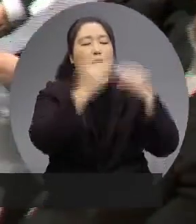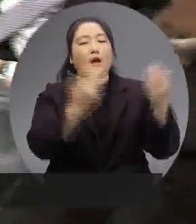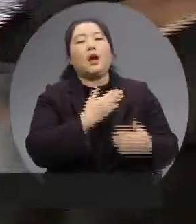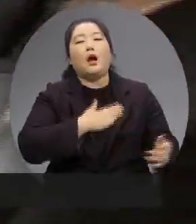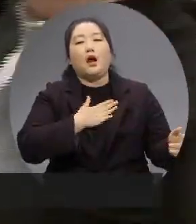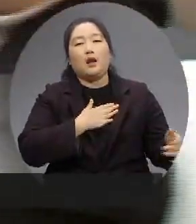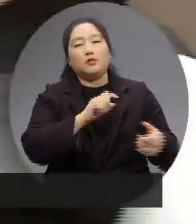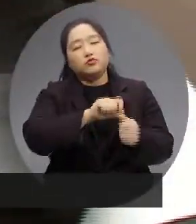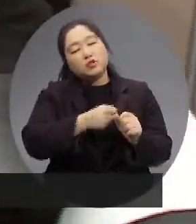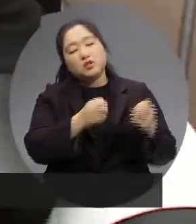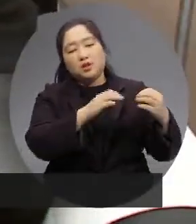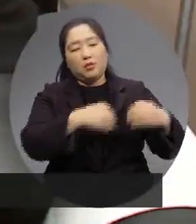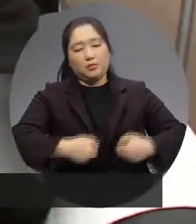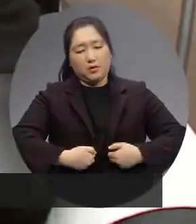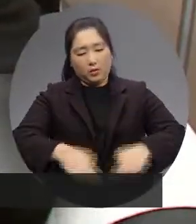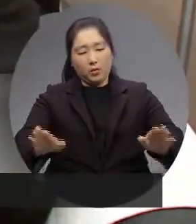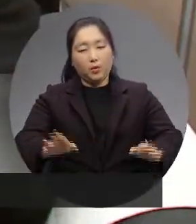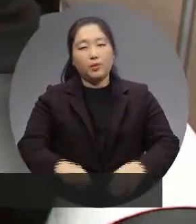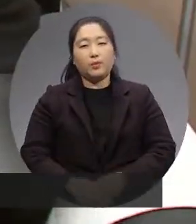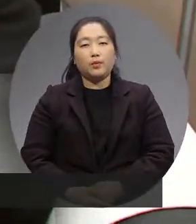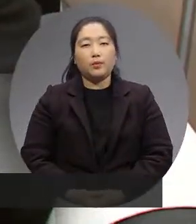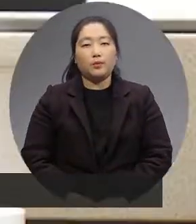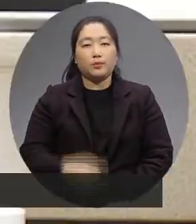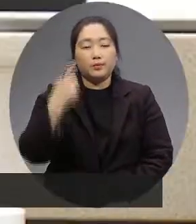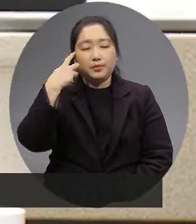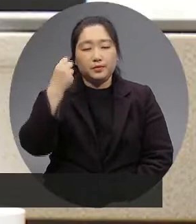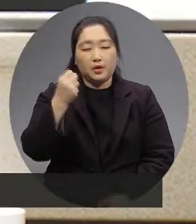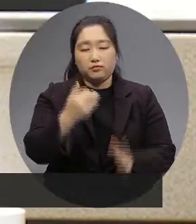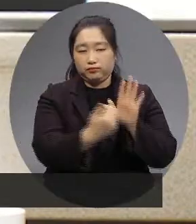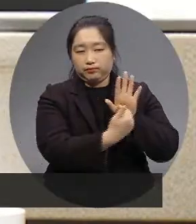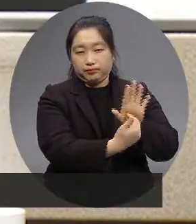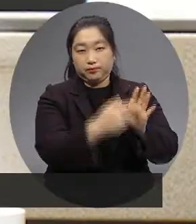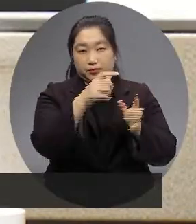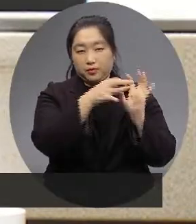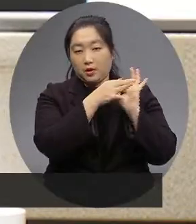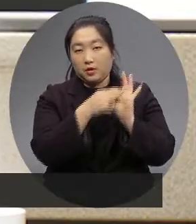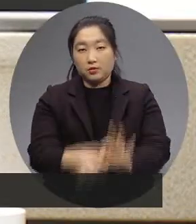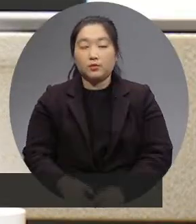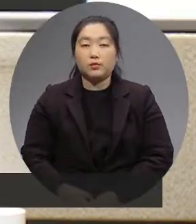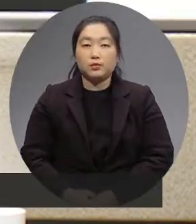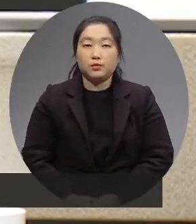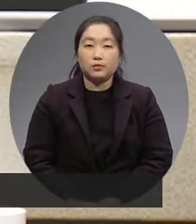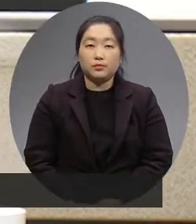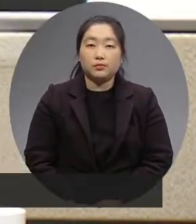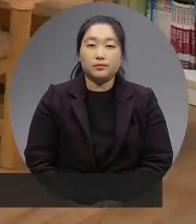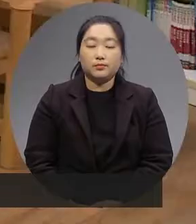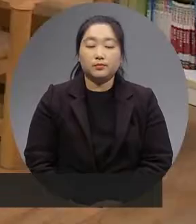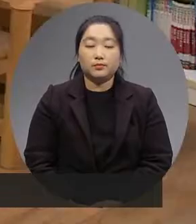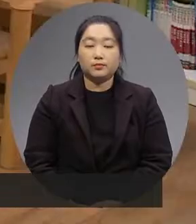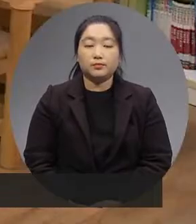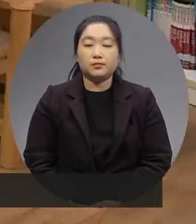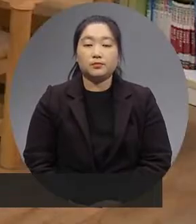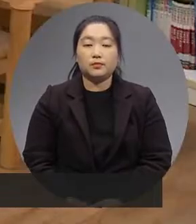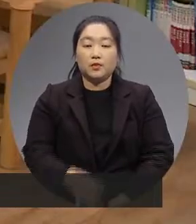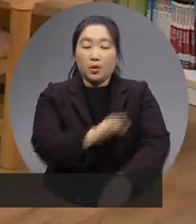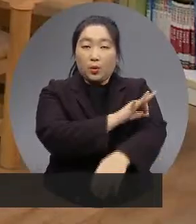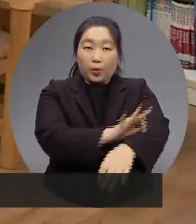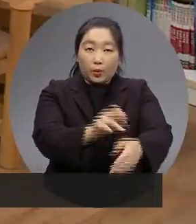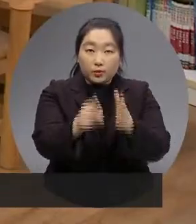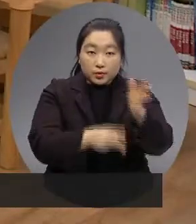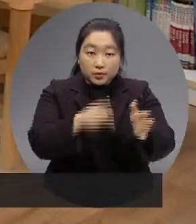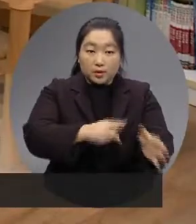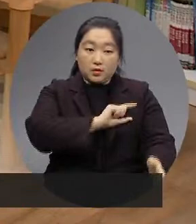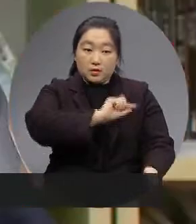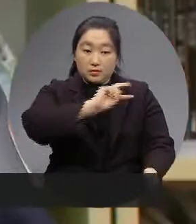굳이 대화할 필요가 있을까 생각한다며 거부의 뜻을 굽히지 않았습니다. 오송역 개명에